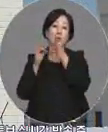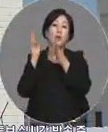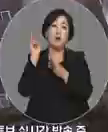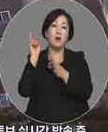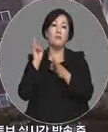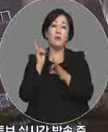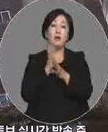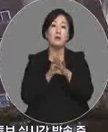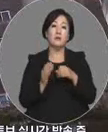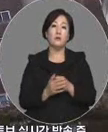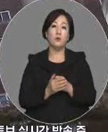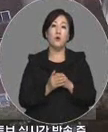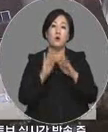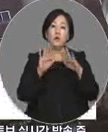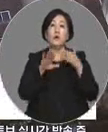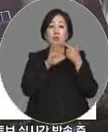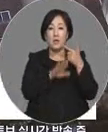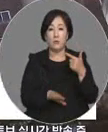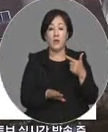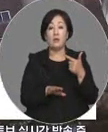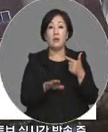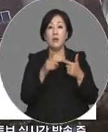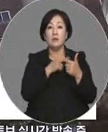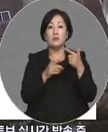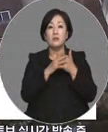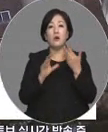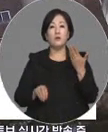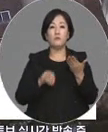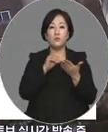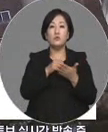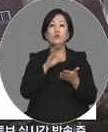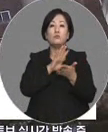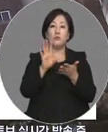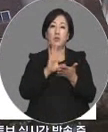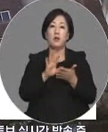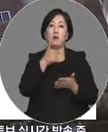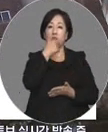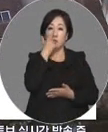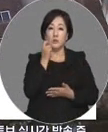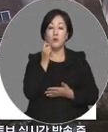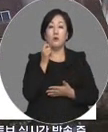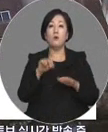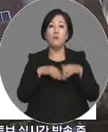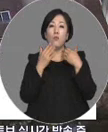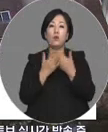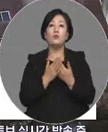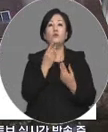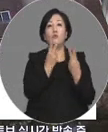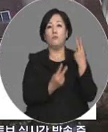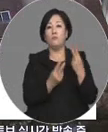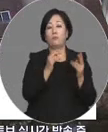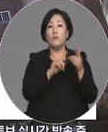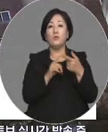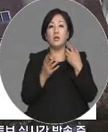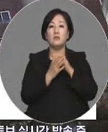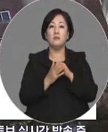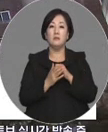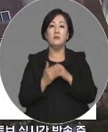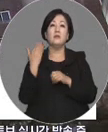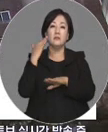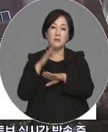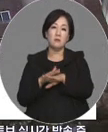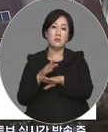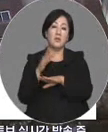예상됩니다. 하반기에도 입주 물량이 부족하기 때문에 전체적으로 매매보다는 전세에